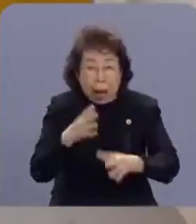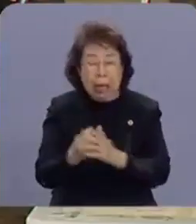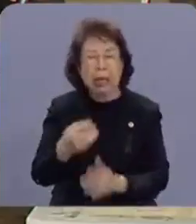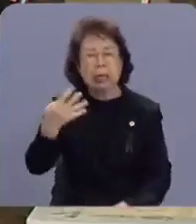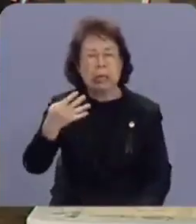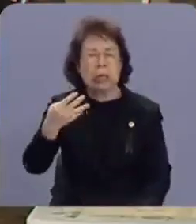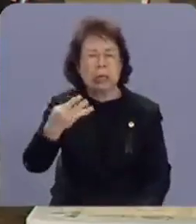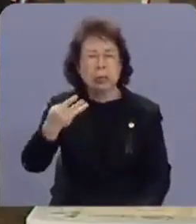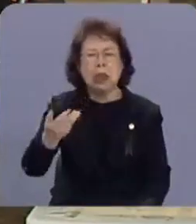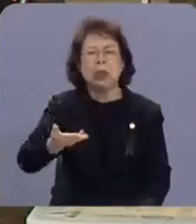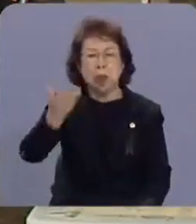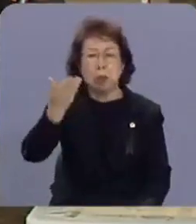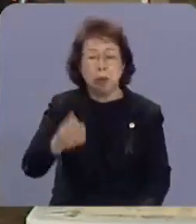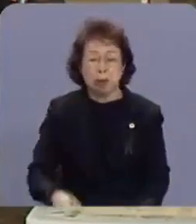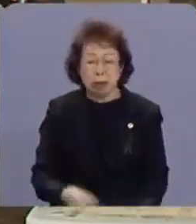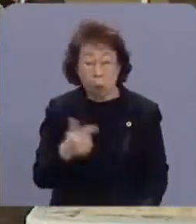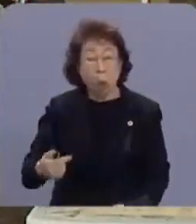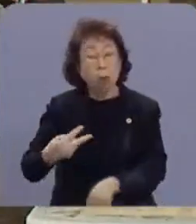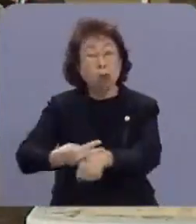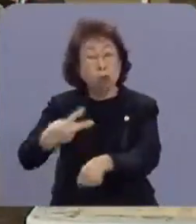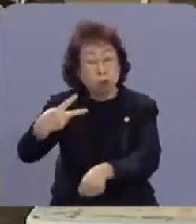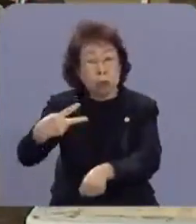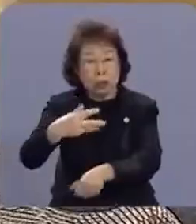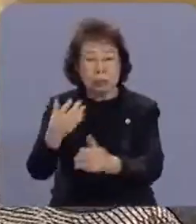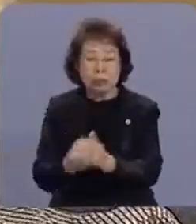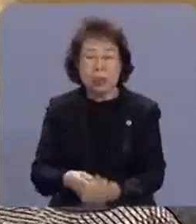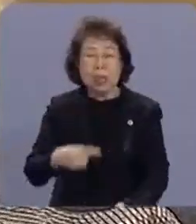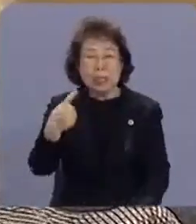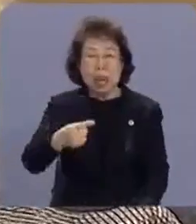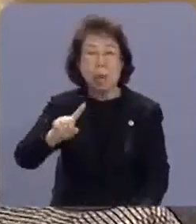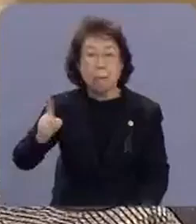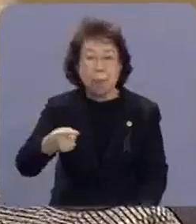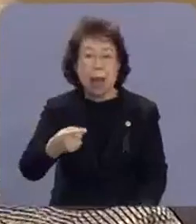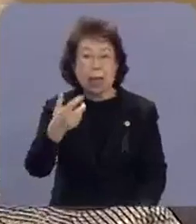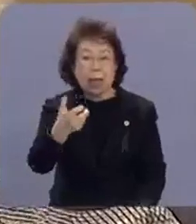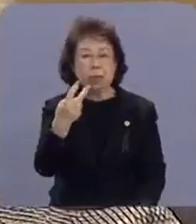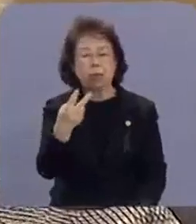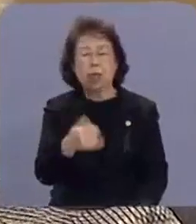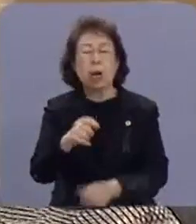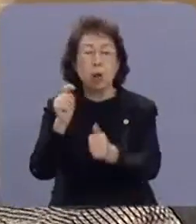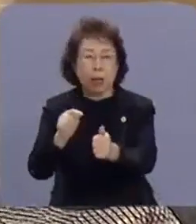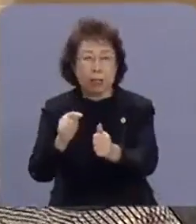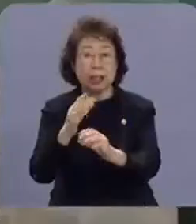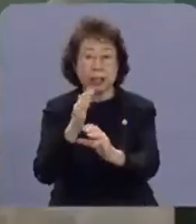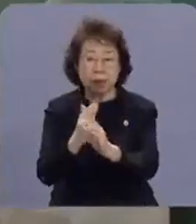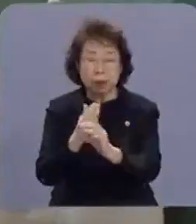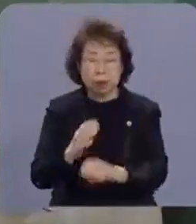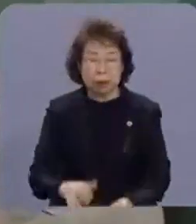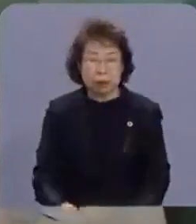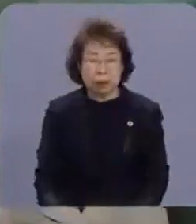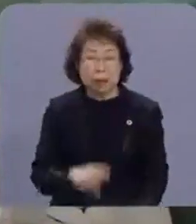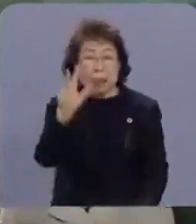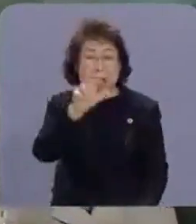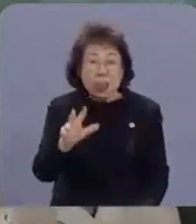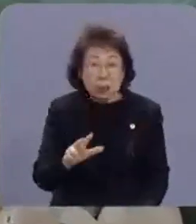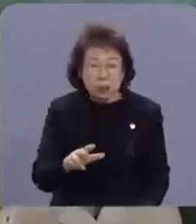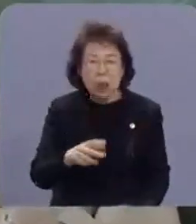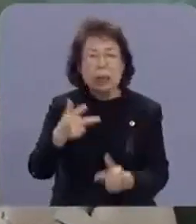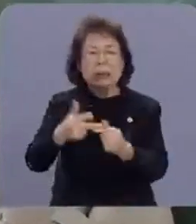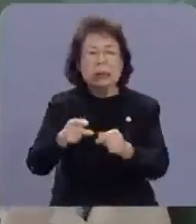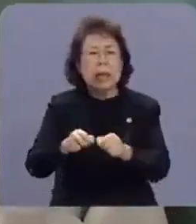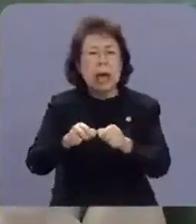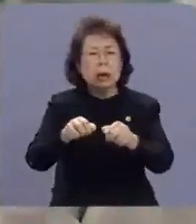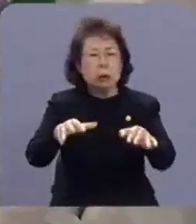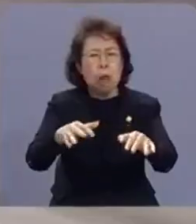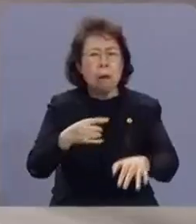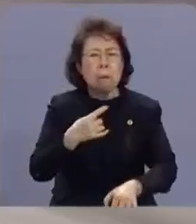기록했습니다. 또 오후 2시 기준으로는 1,172명이 추가 확진됐습니다. 전국적으로 7차 대유행